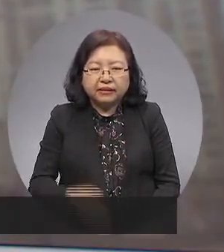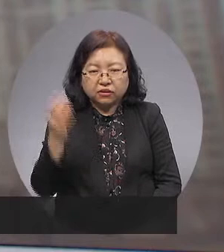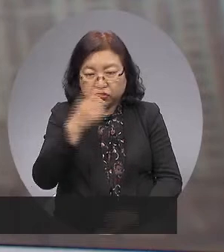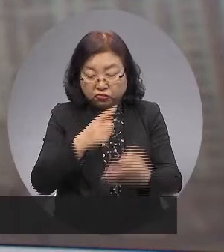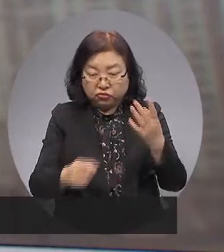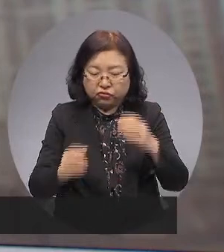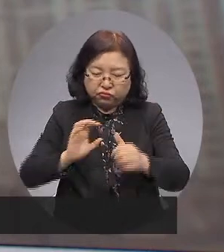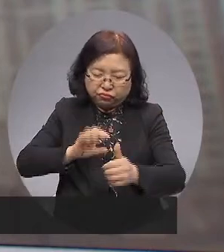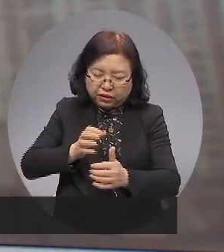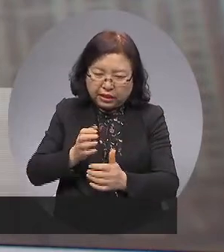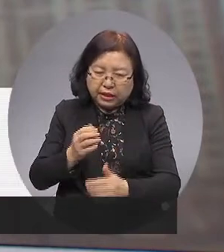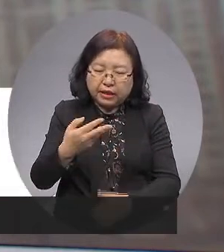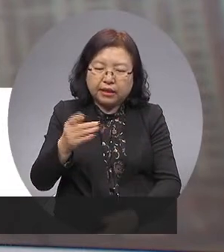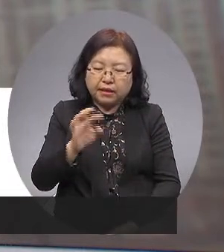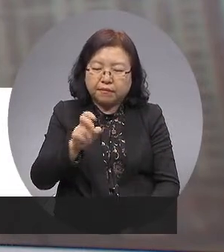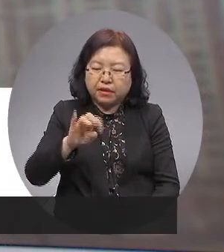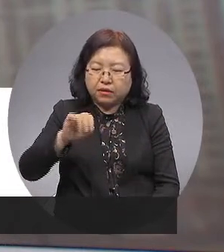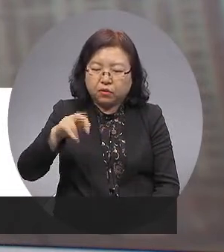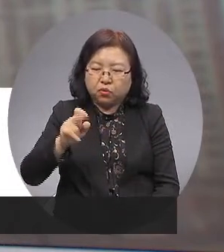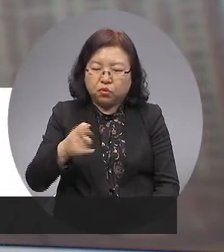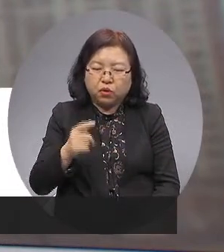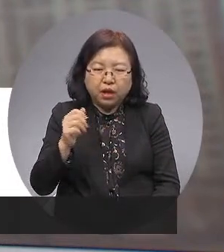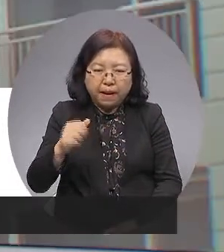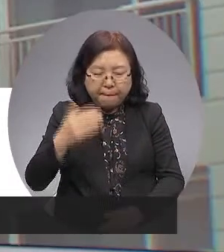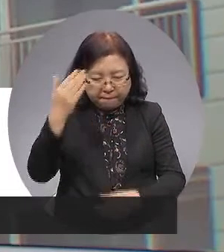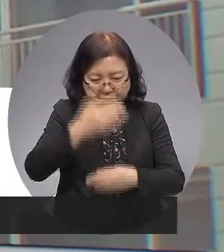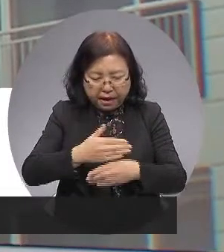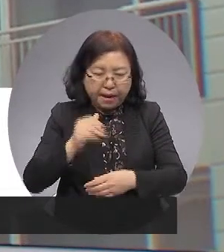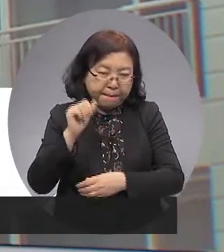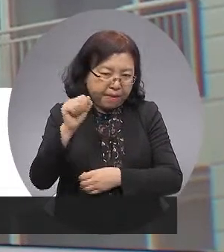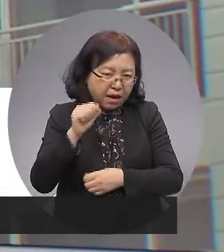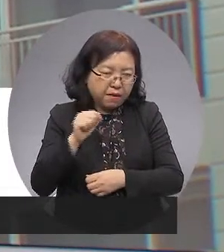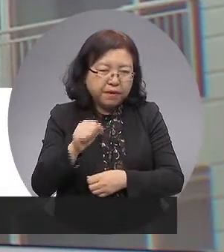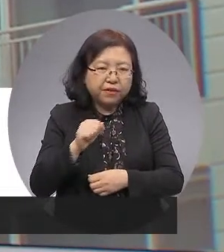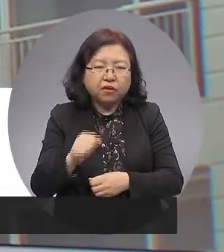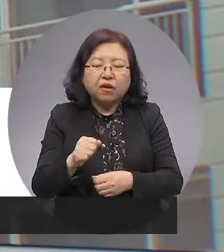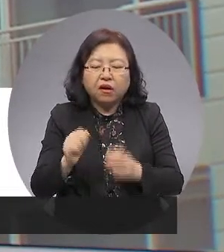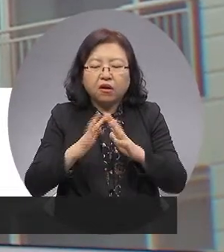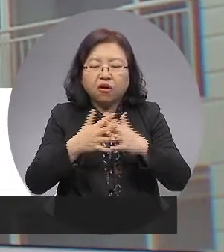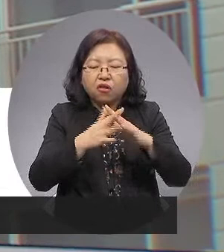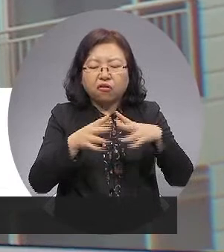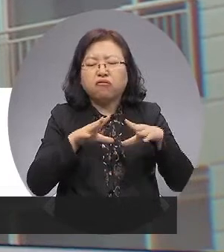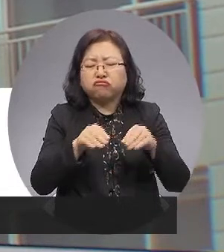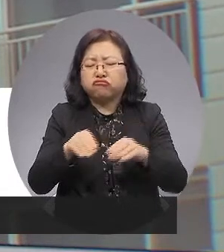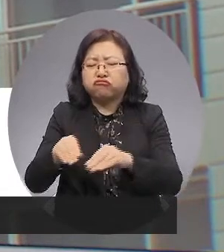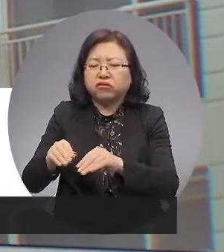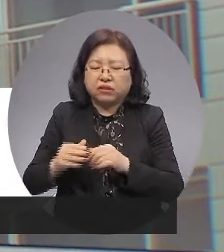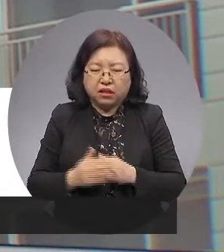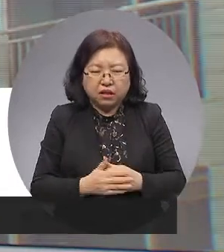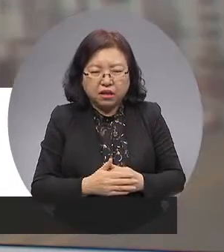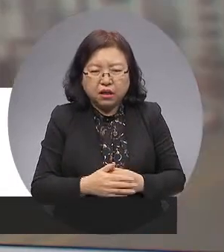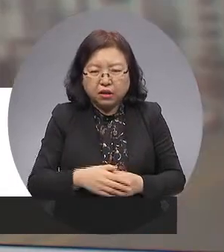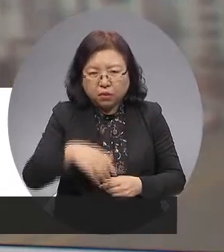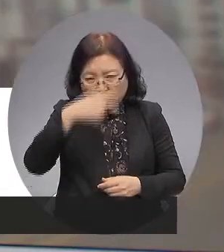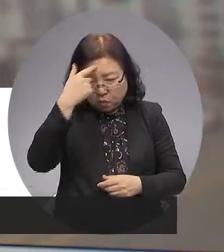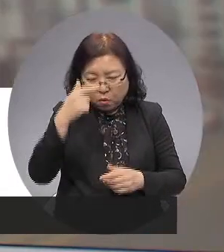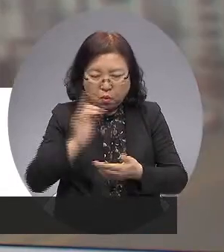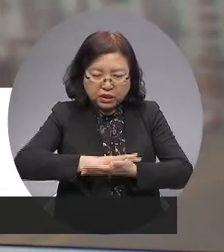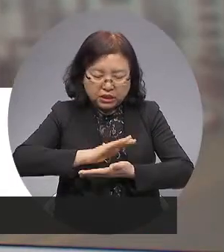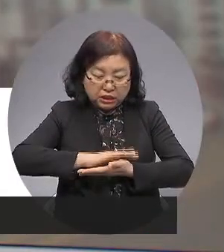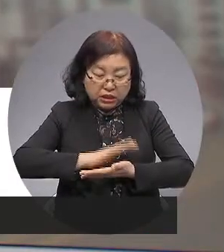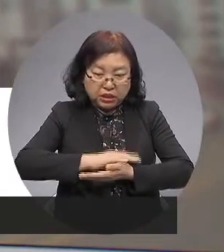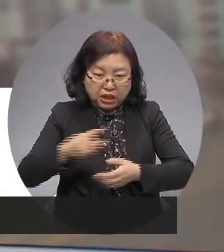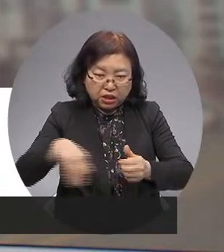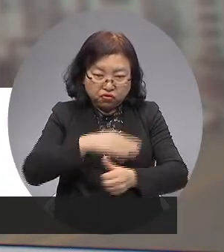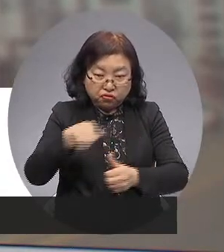청주 레미콘 운송 파업 여파로 건설 중단 사태가 속출하고 있습니다. 청주시는 고인세 박물관 인근에서